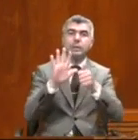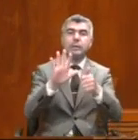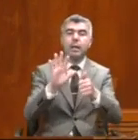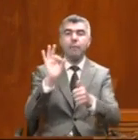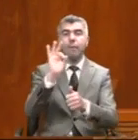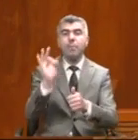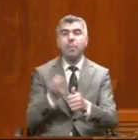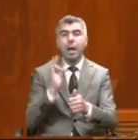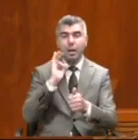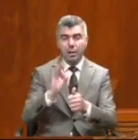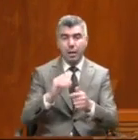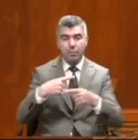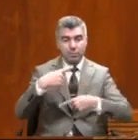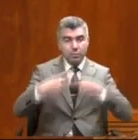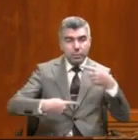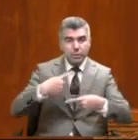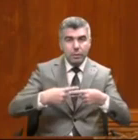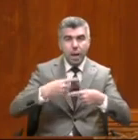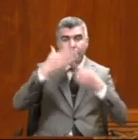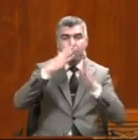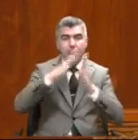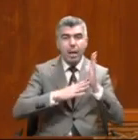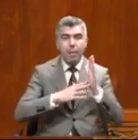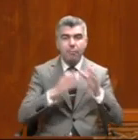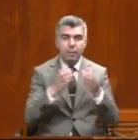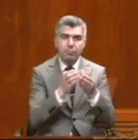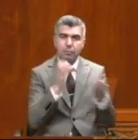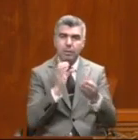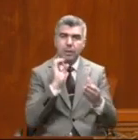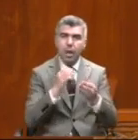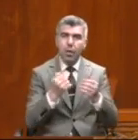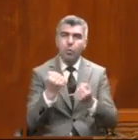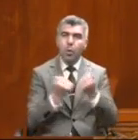المحرك مجمع في المغرب في المغرب